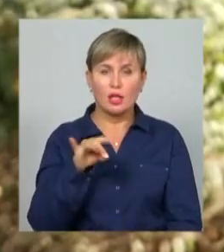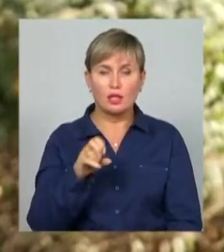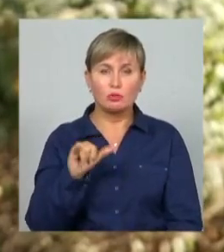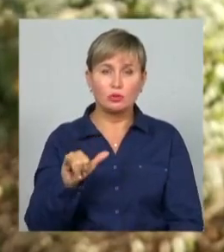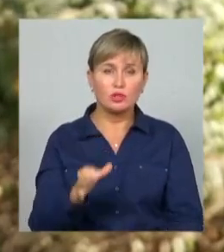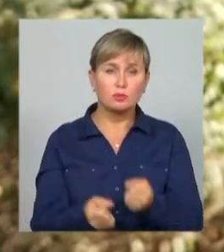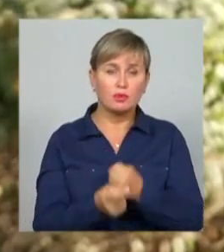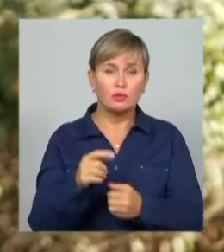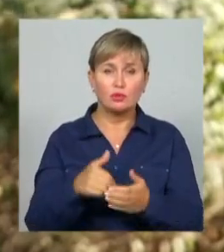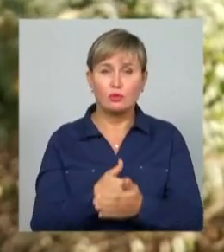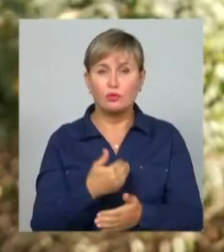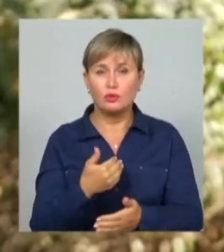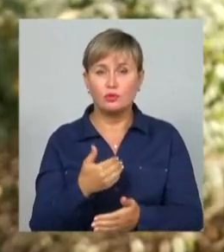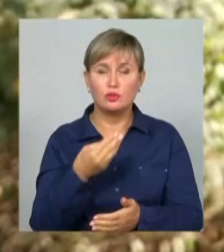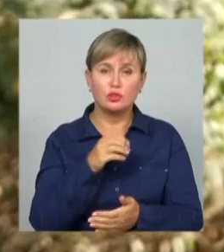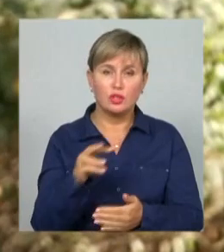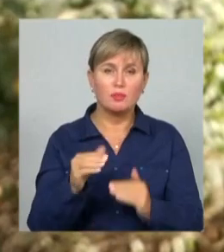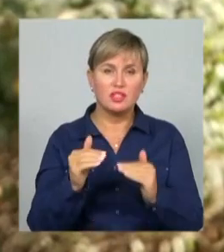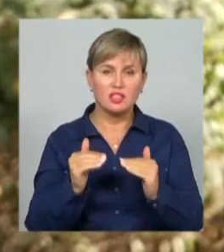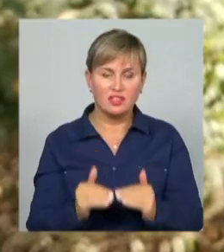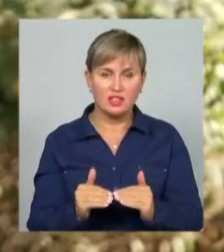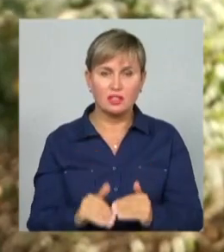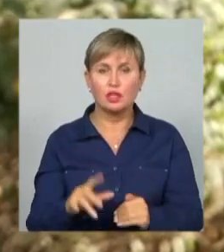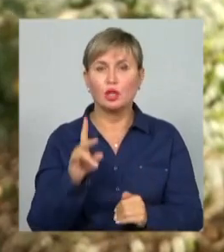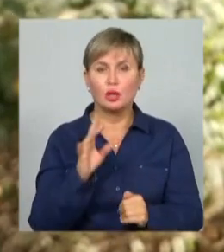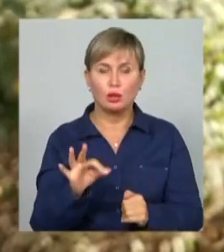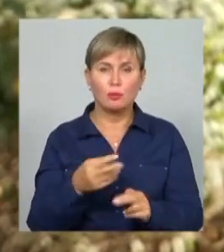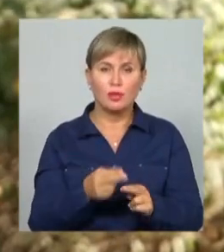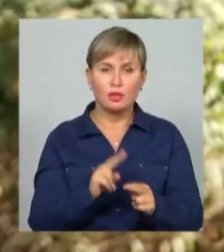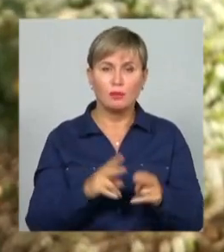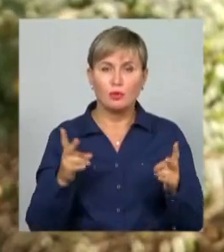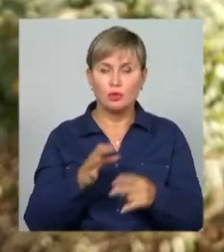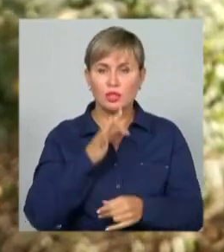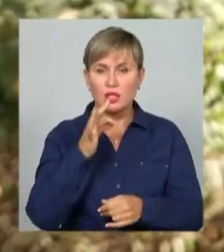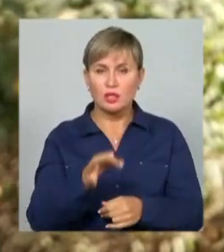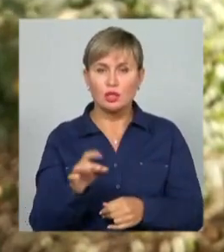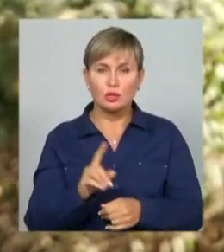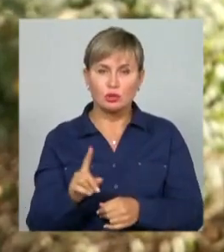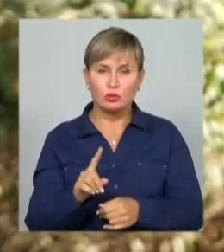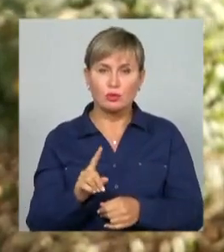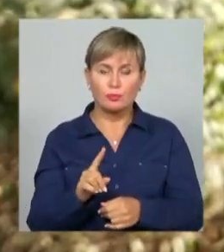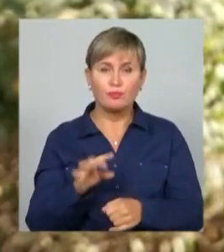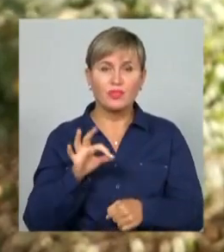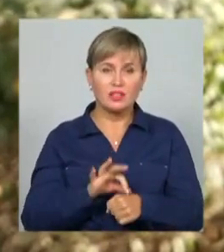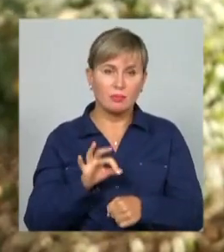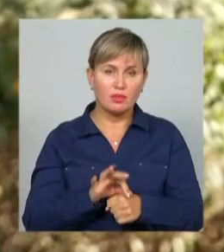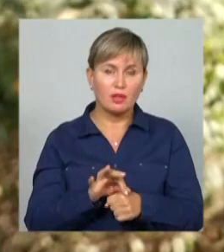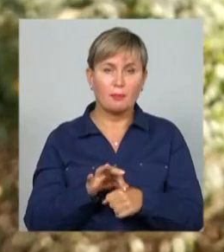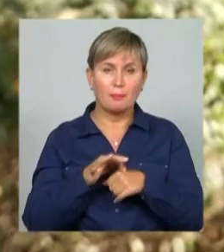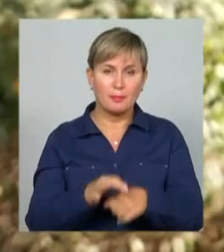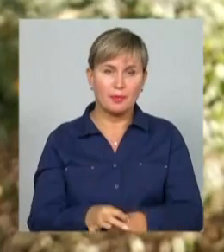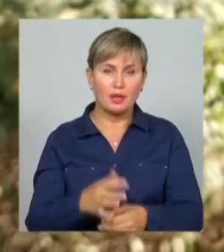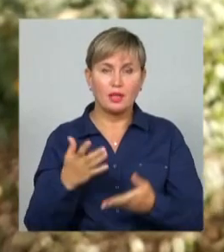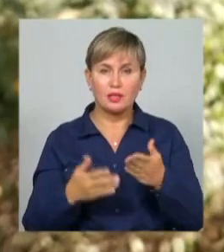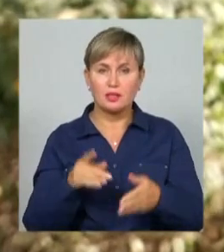появлением новых штаммов снизилась эффективность. Но при этом нужно сказать, что заболевание проходит, если